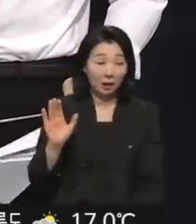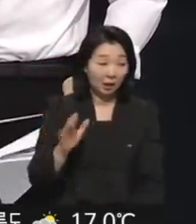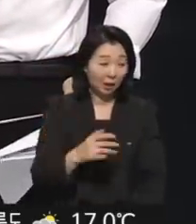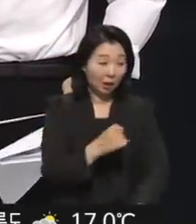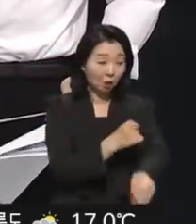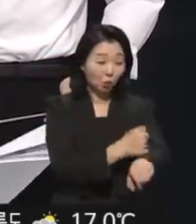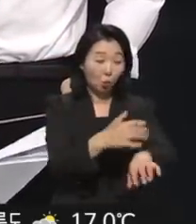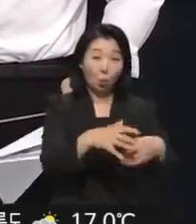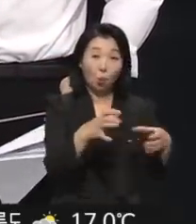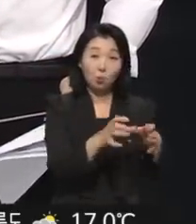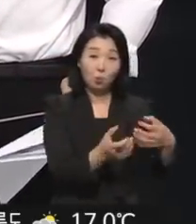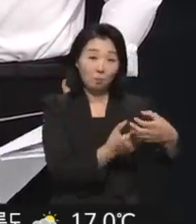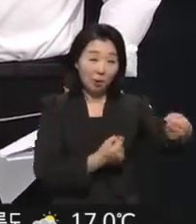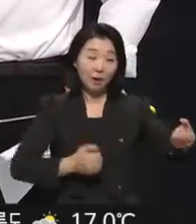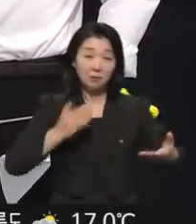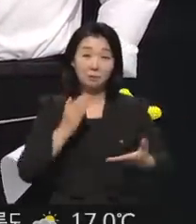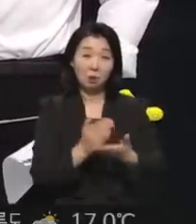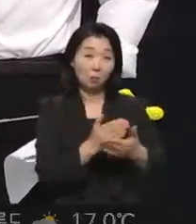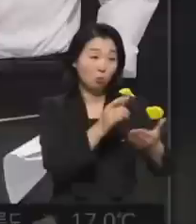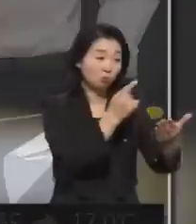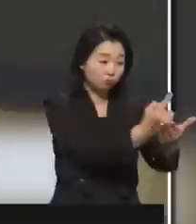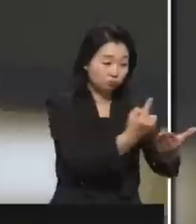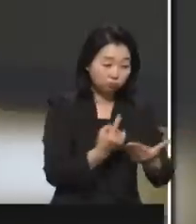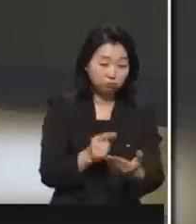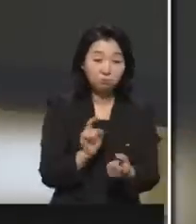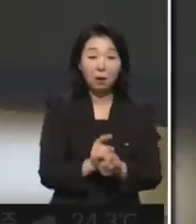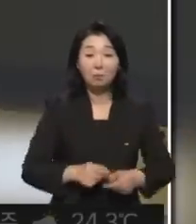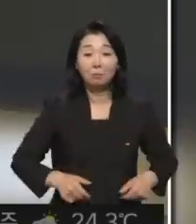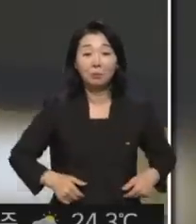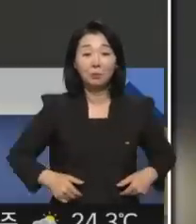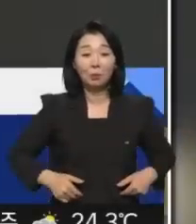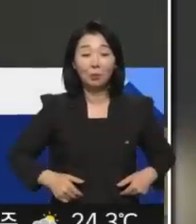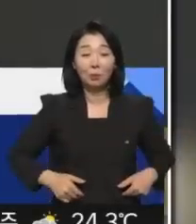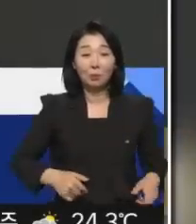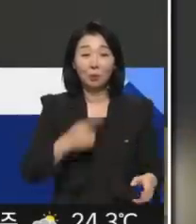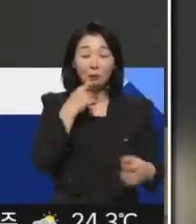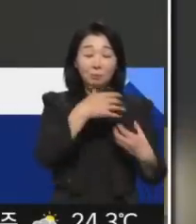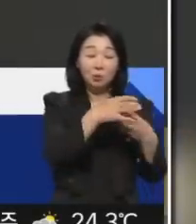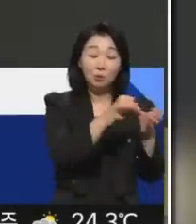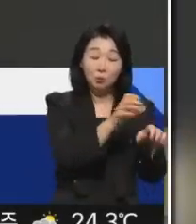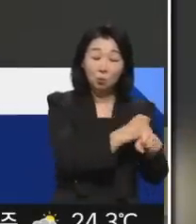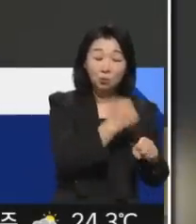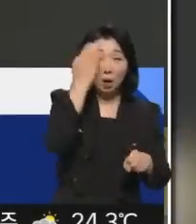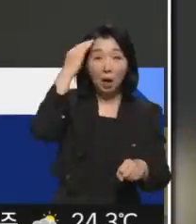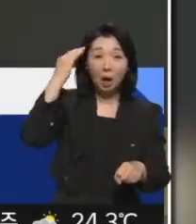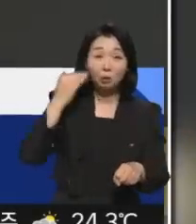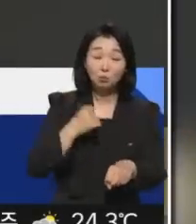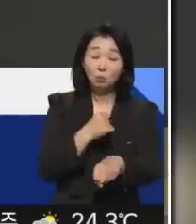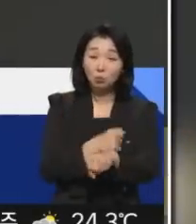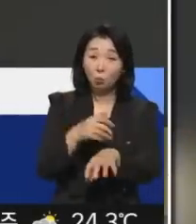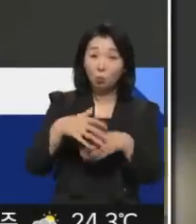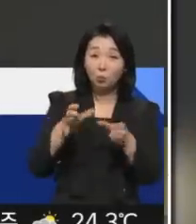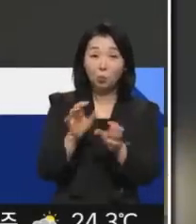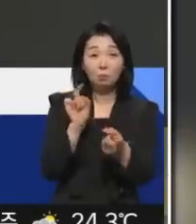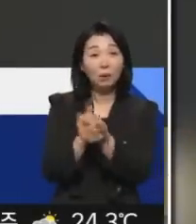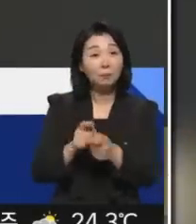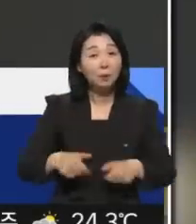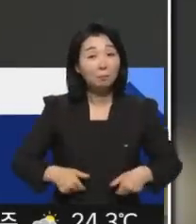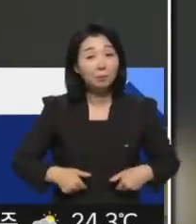만나야 한다는 지적이 뒤따랐는데요. 민주노총, 한국노총도 가리지 않고 만나셔야 된다고 생각을